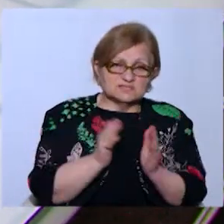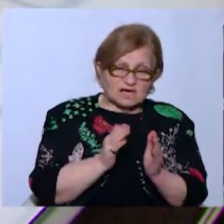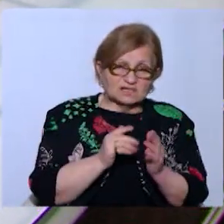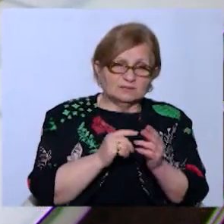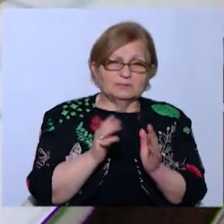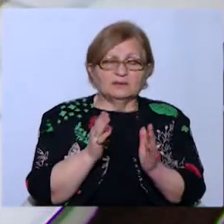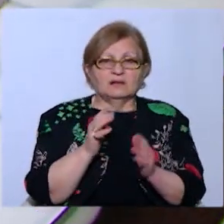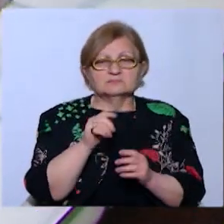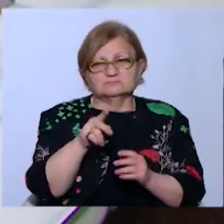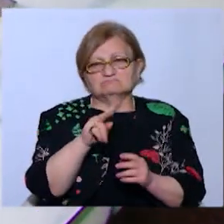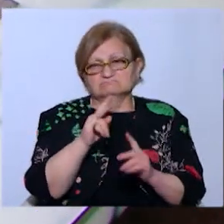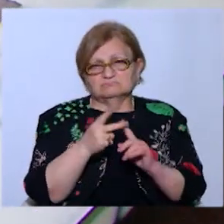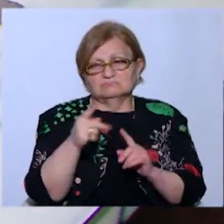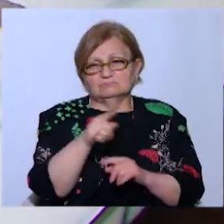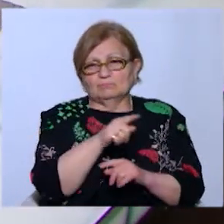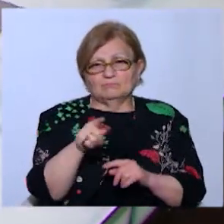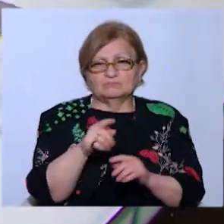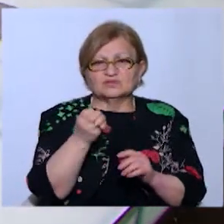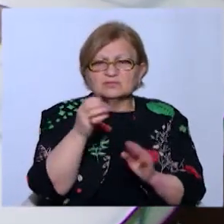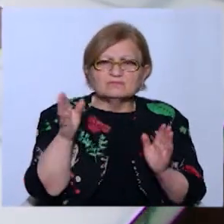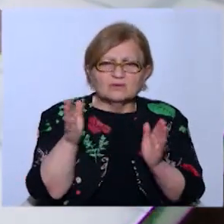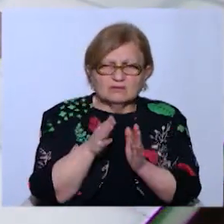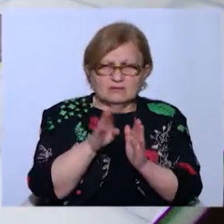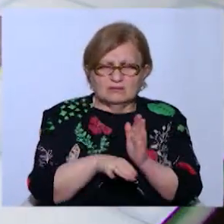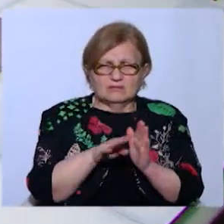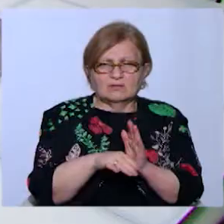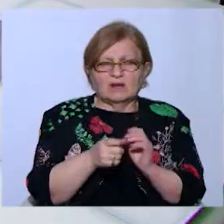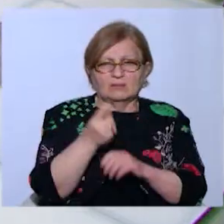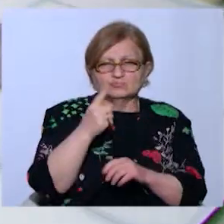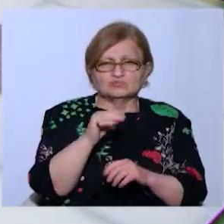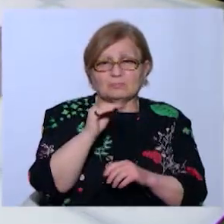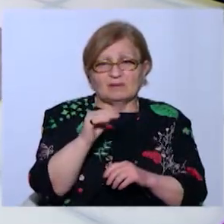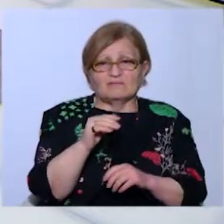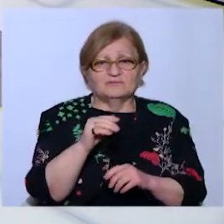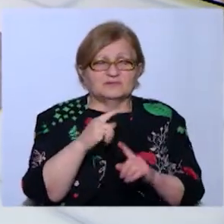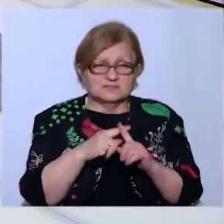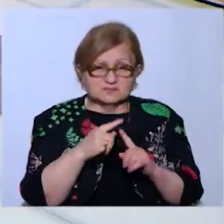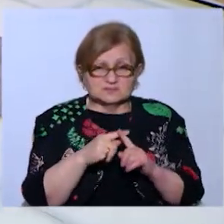ერთი უტოლობა და მათ შორის უფრო ნაკლები ამ შემთხვევაში f(x)-ი აღმოჩნდება და